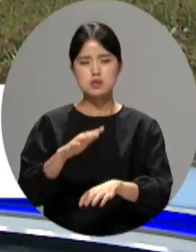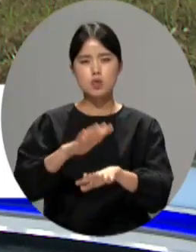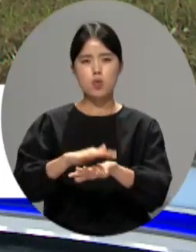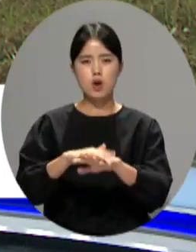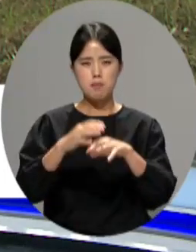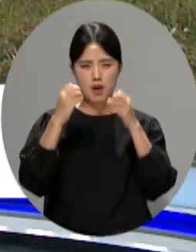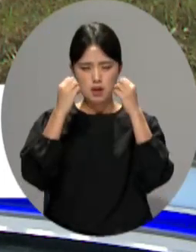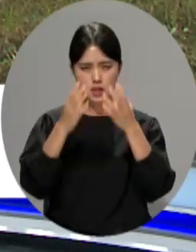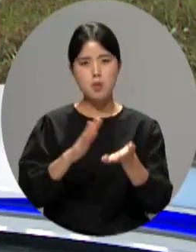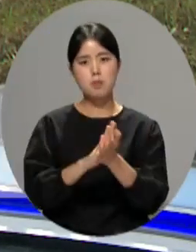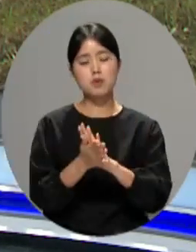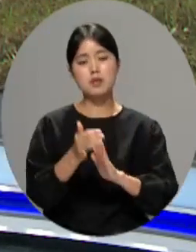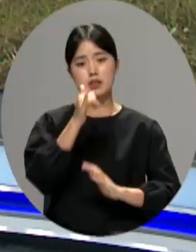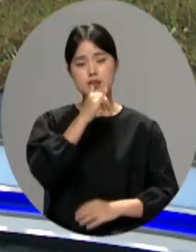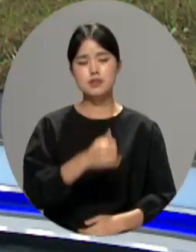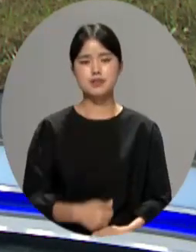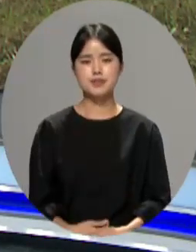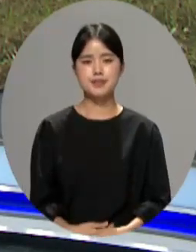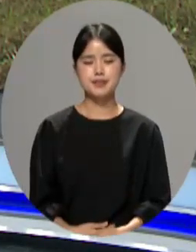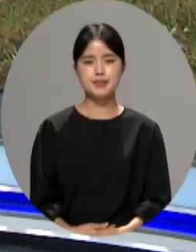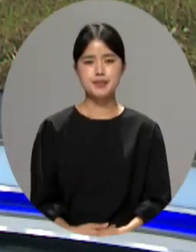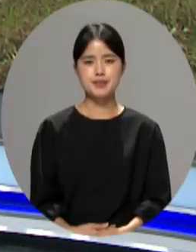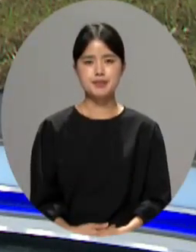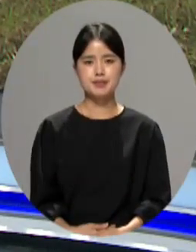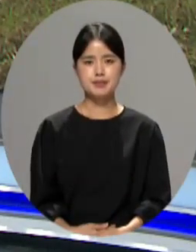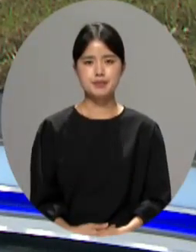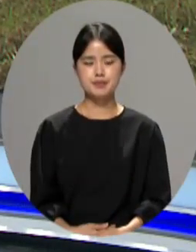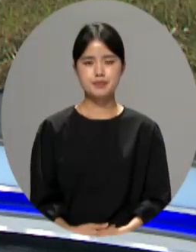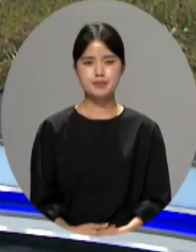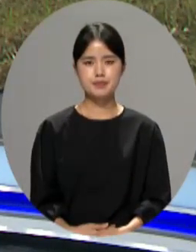열리고 있습니다 이창 의 기자가 취재했습니다